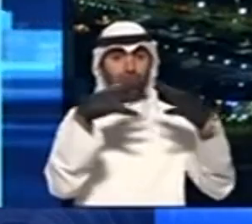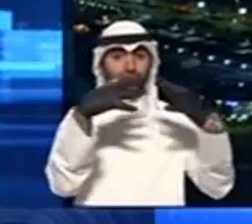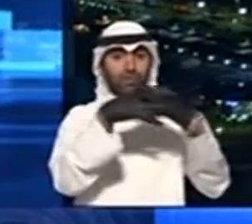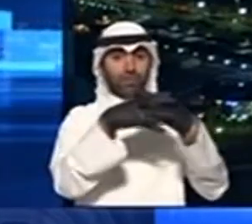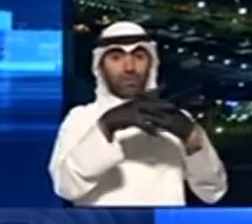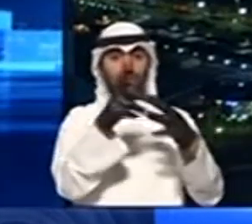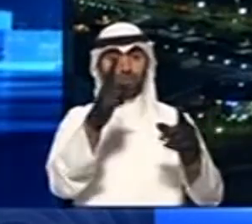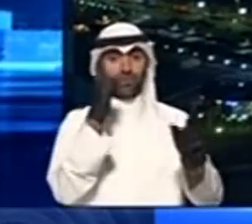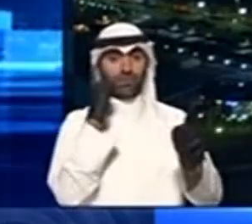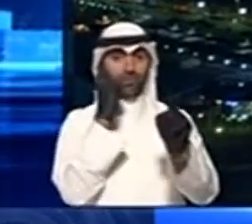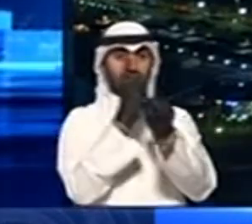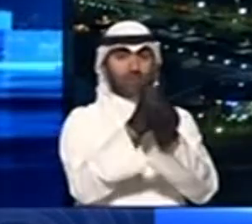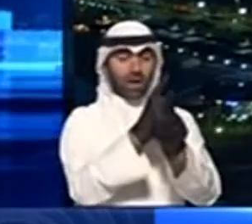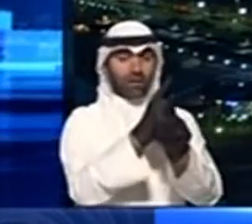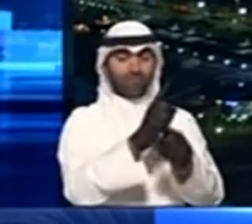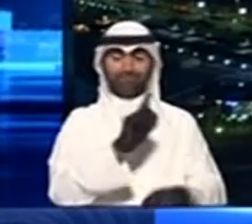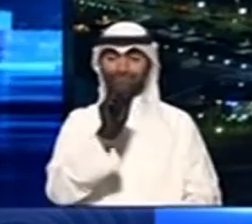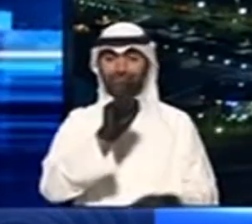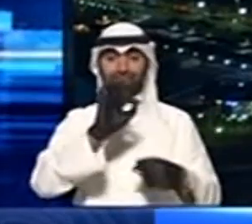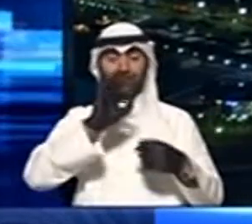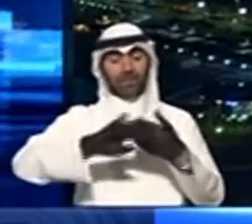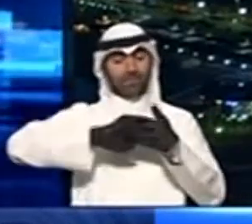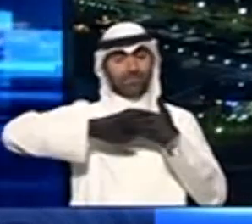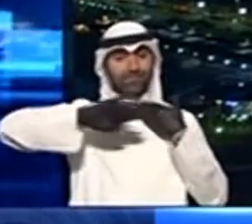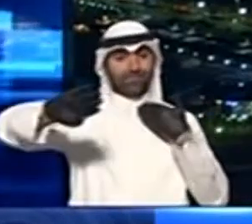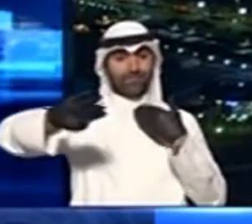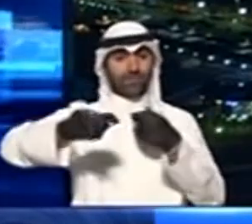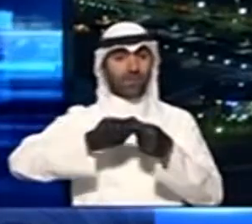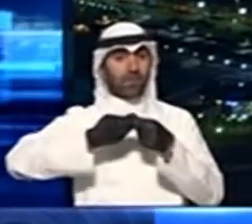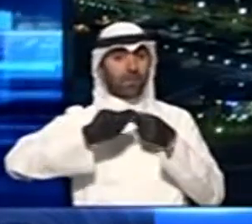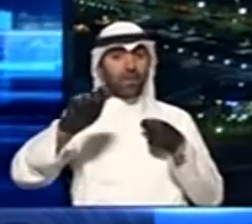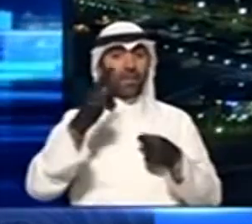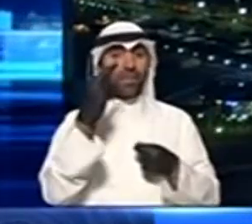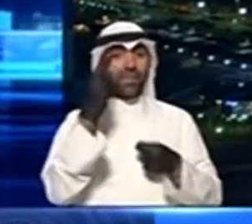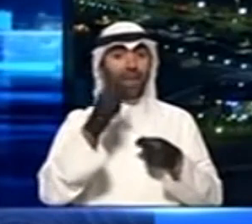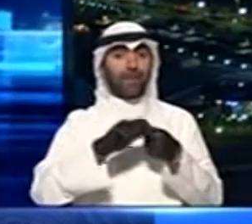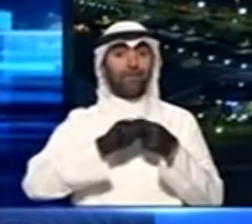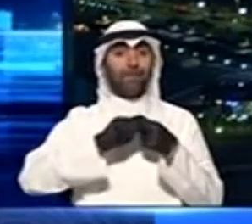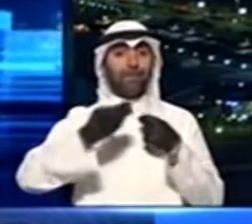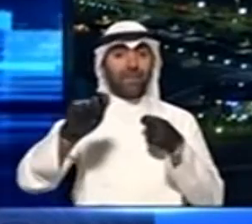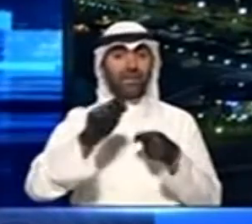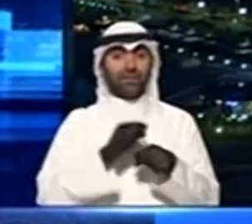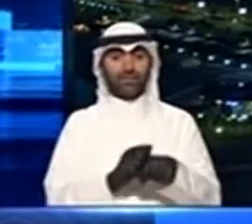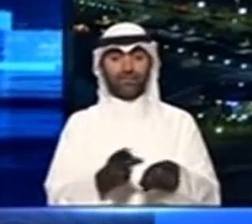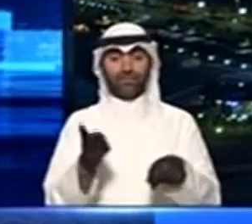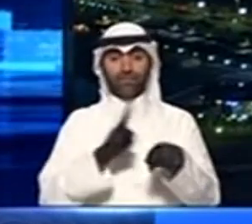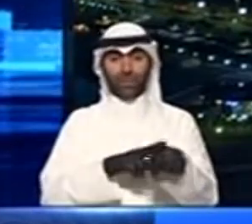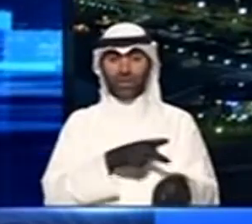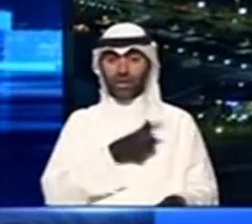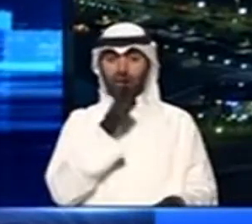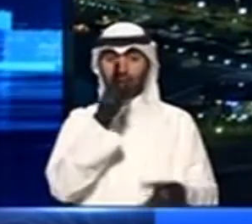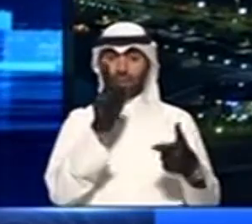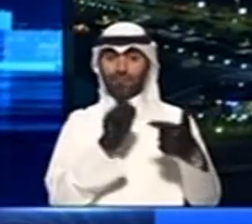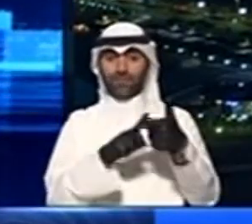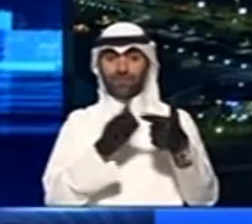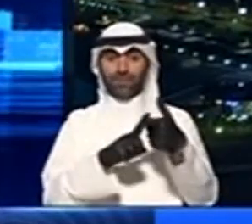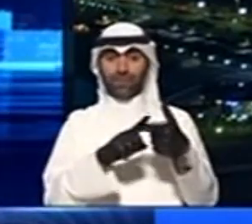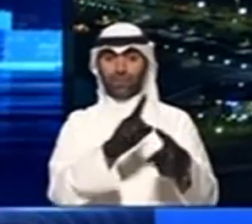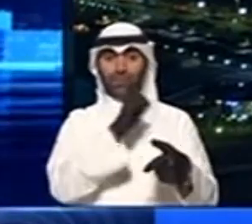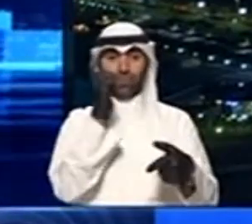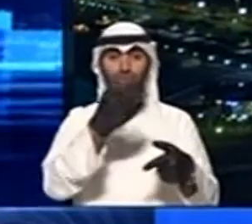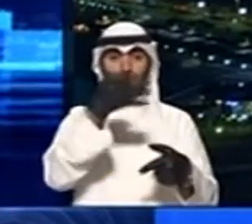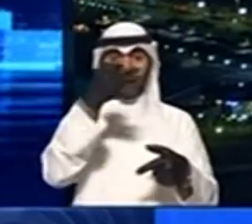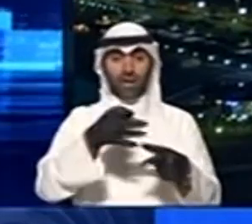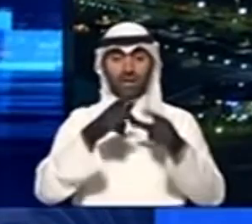مترين بين كل الأماكن الواحد يتعايش فيها، تغطية الوجه والفم وهذا قد يكون بكمام جراحي أو